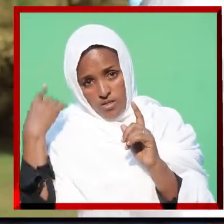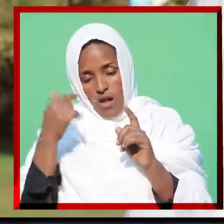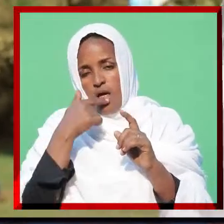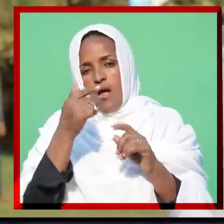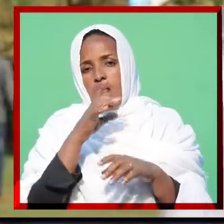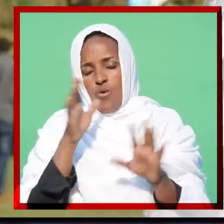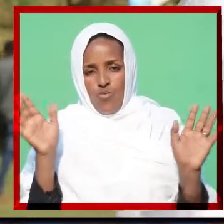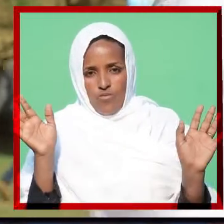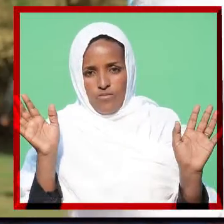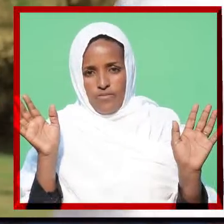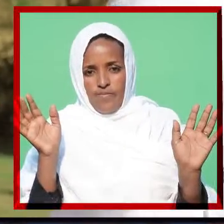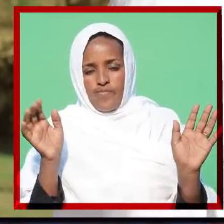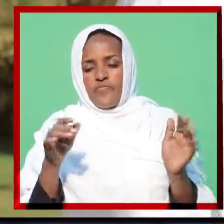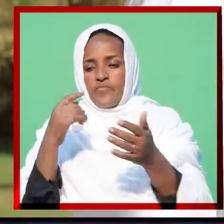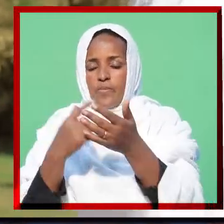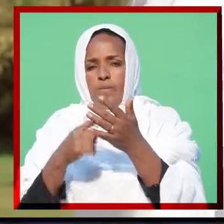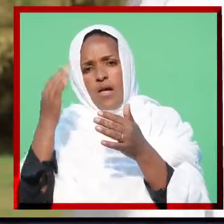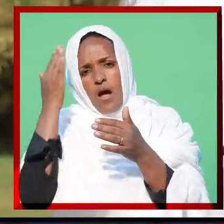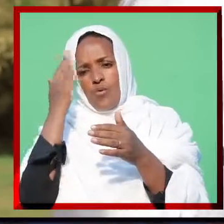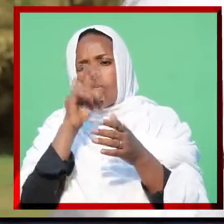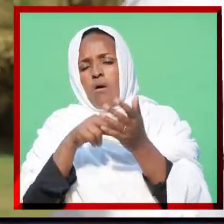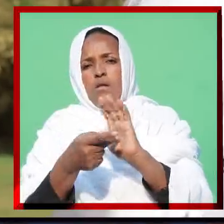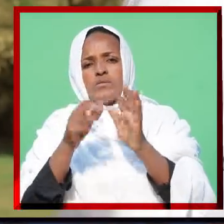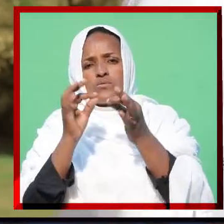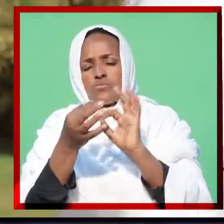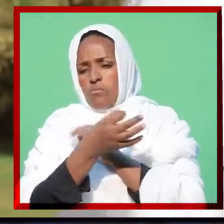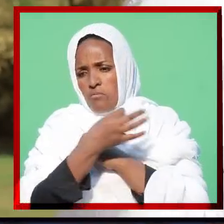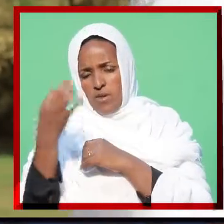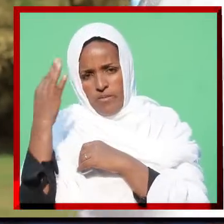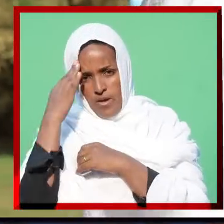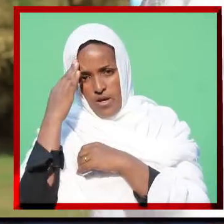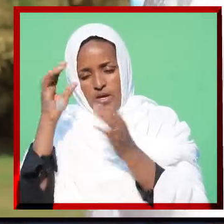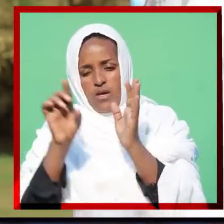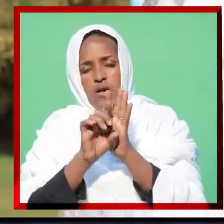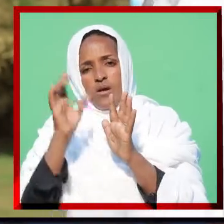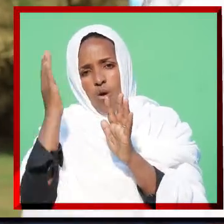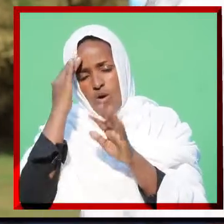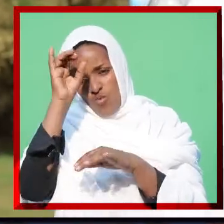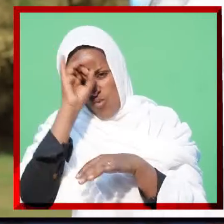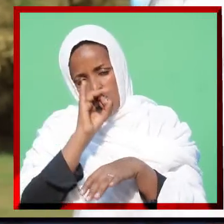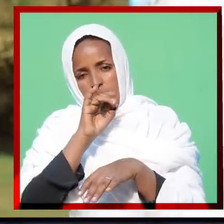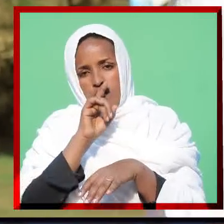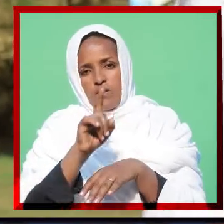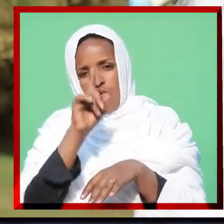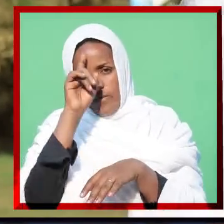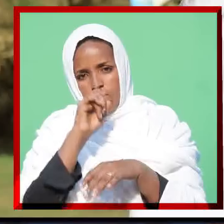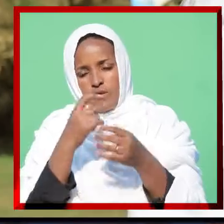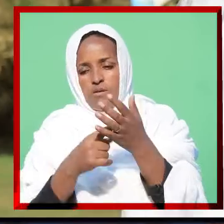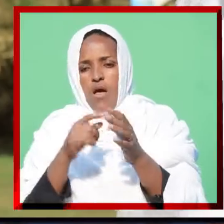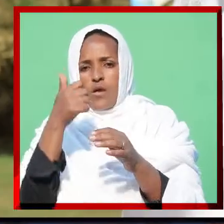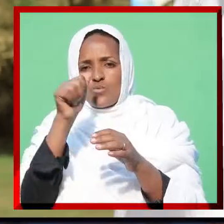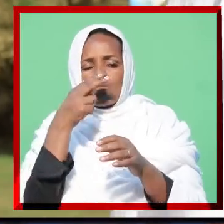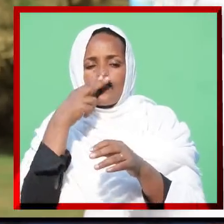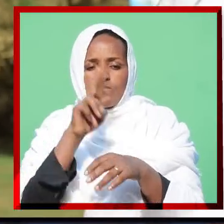አላለው? ያ ቃል ምን ማለት እንደሆነ? ህጋቂው ሊቅ ነው። አስርቱ